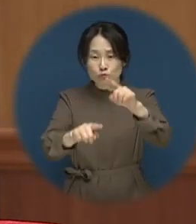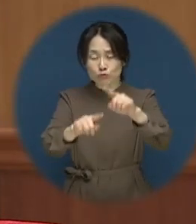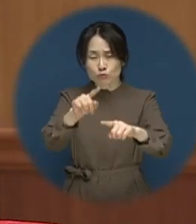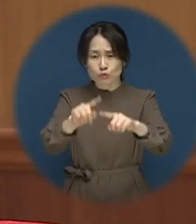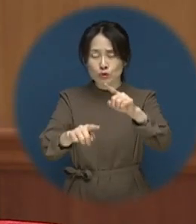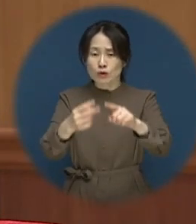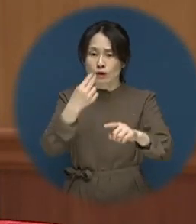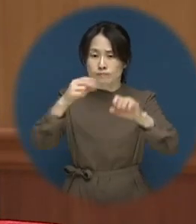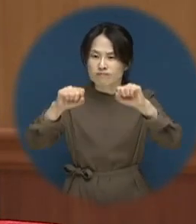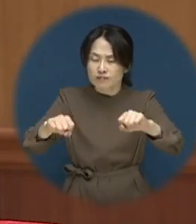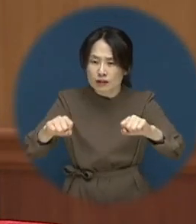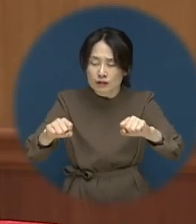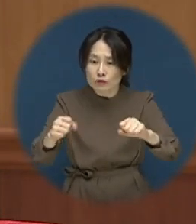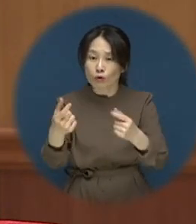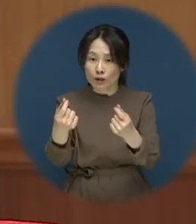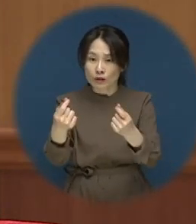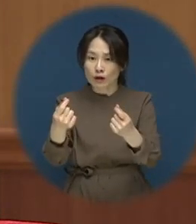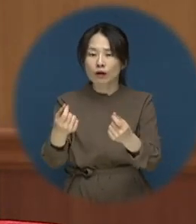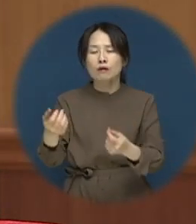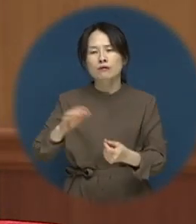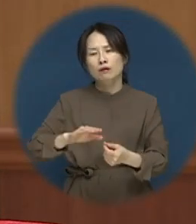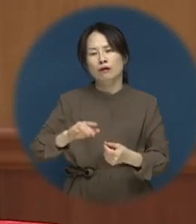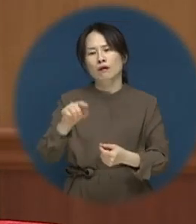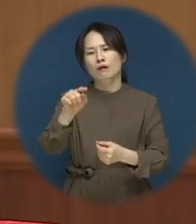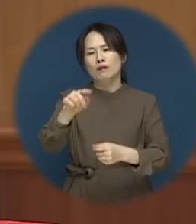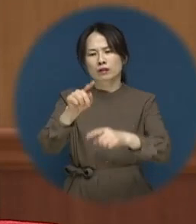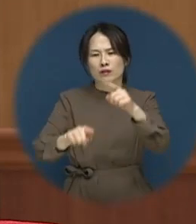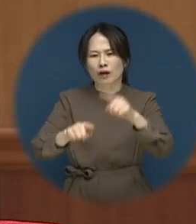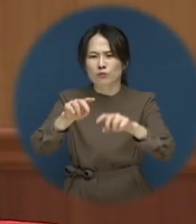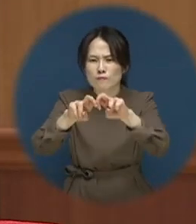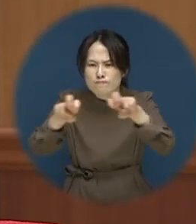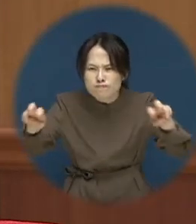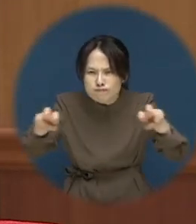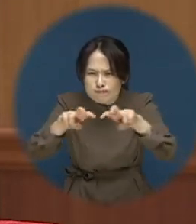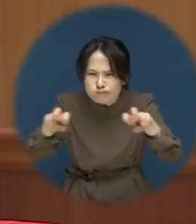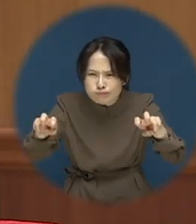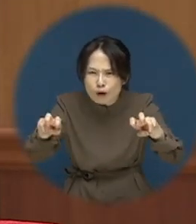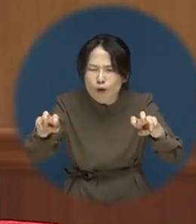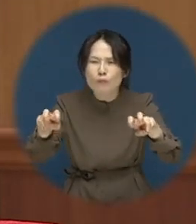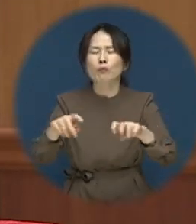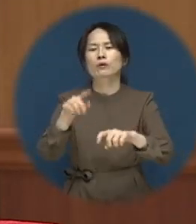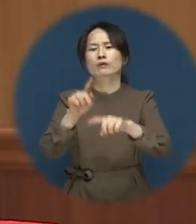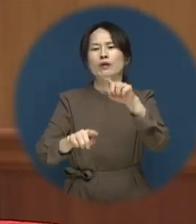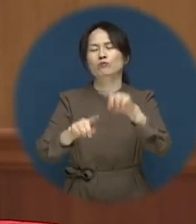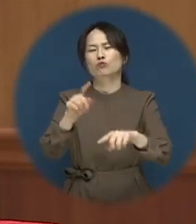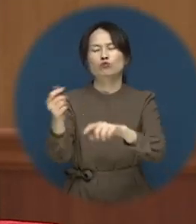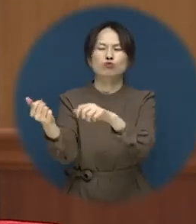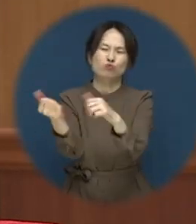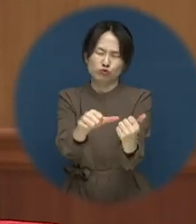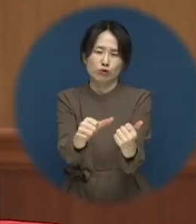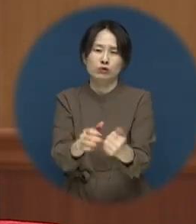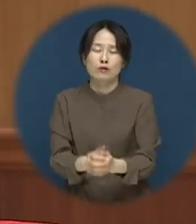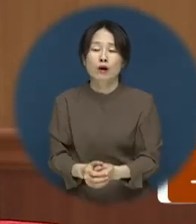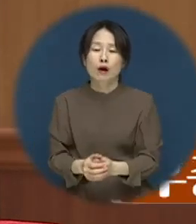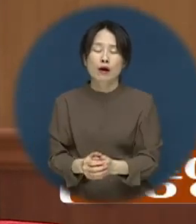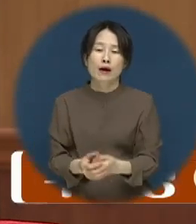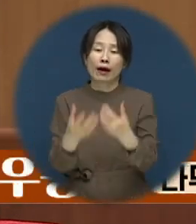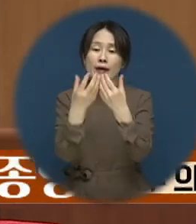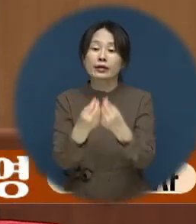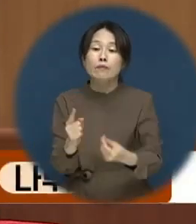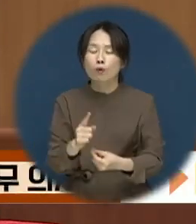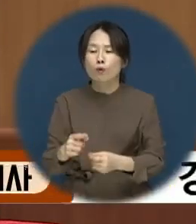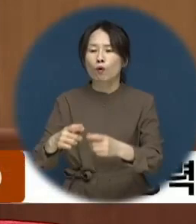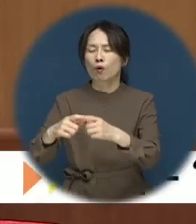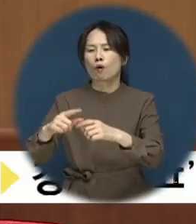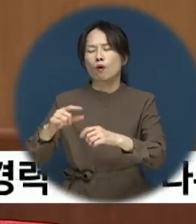있어요. 한 번은 그 지방에서 예. 급하게 연락이 왔어요. 우리 예. 나무가 죽는다고. 예. 그래서